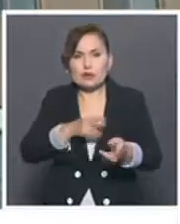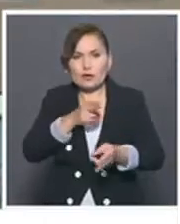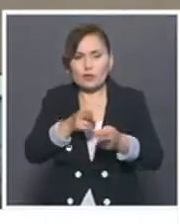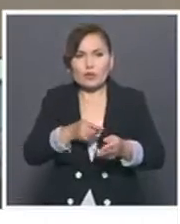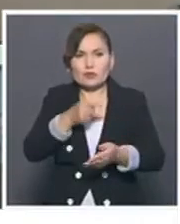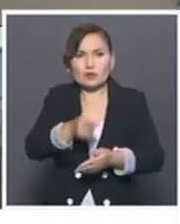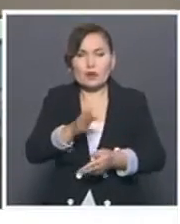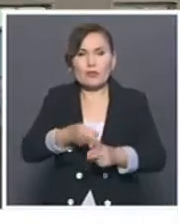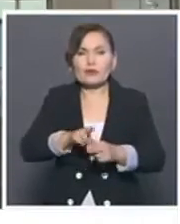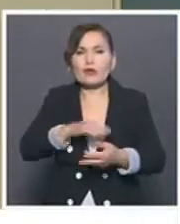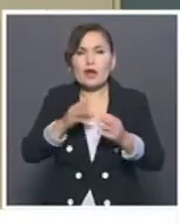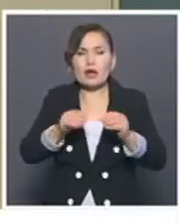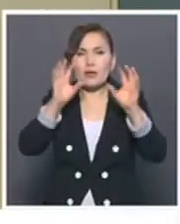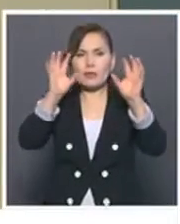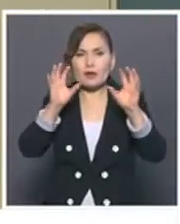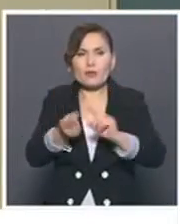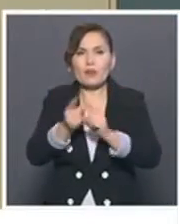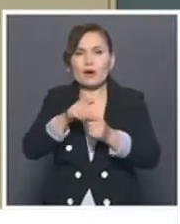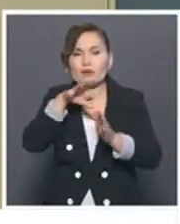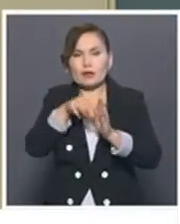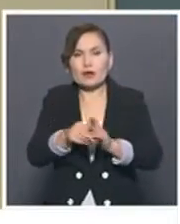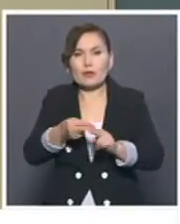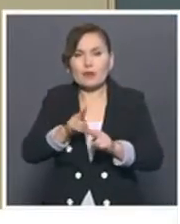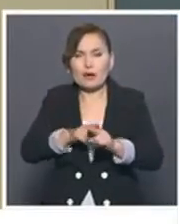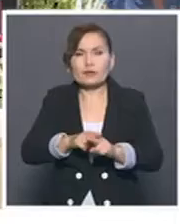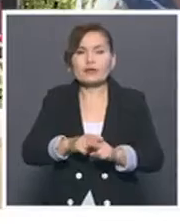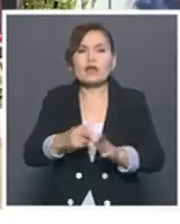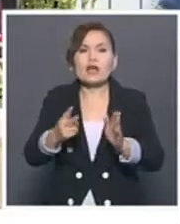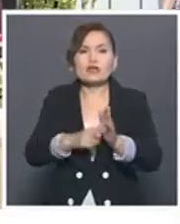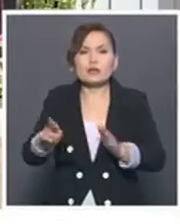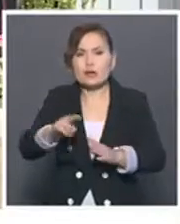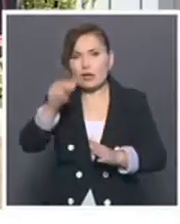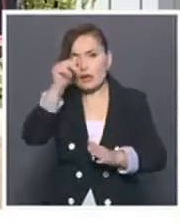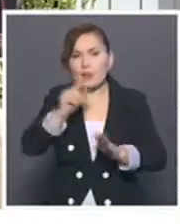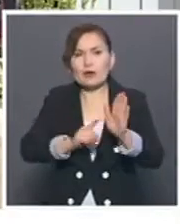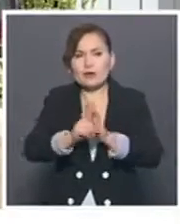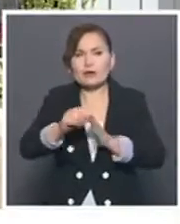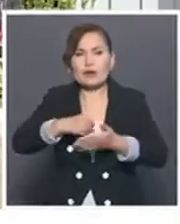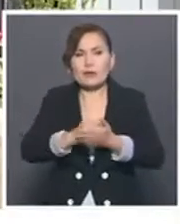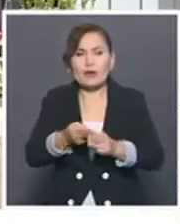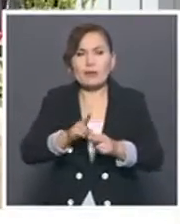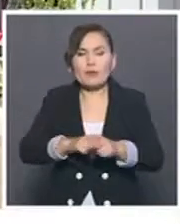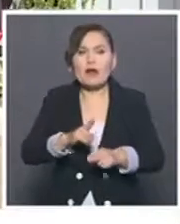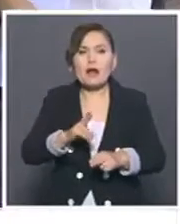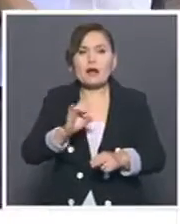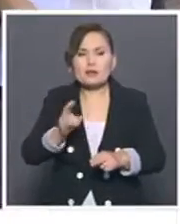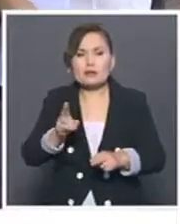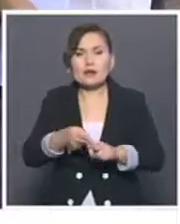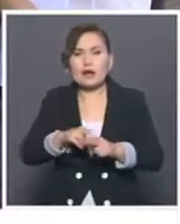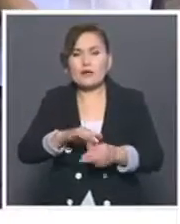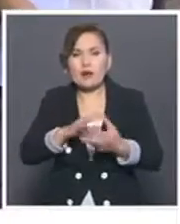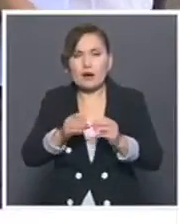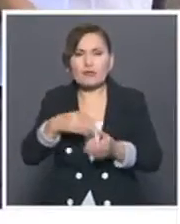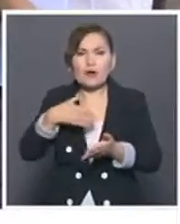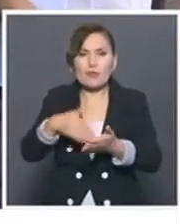бар. Тұрғын үй қатынастары заңына өзгеріс енгізіліп, заң 7 қаңтардан бастап күшіне енді. Бұдан былай пәтер иелері кооперативтерінен бас